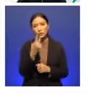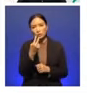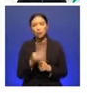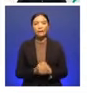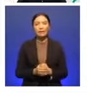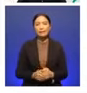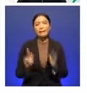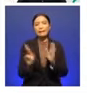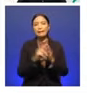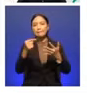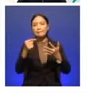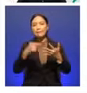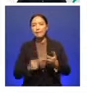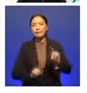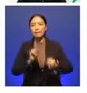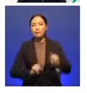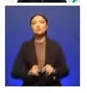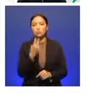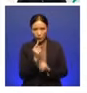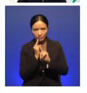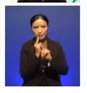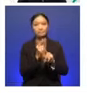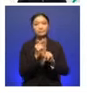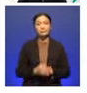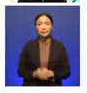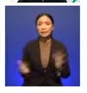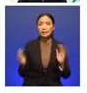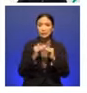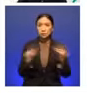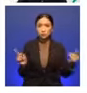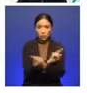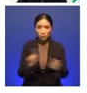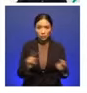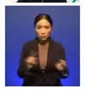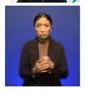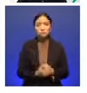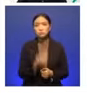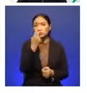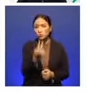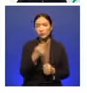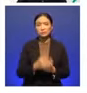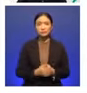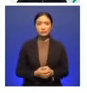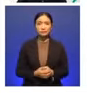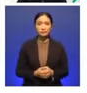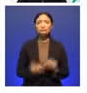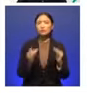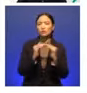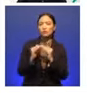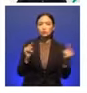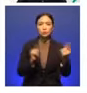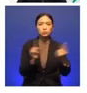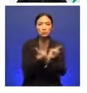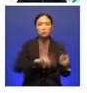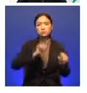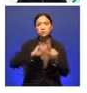ะครับไปถัดไปสิทธิทางสังคมนะครับเราก็มาดูถึงเรื่องของสิทธิทางสังคมต่